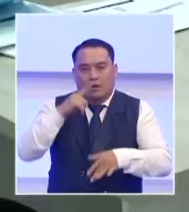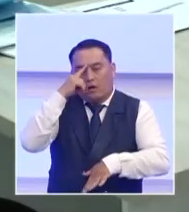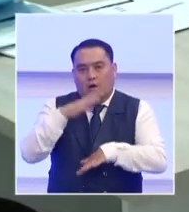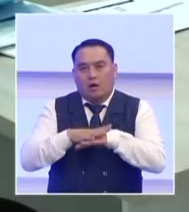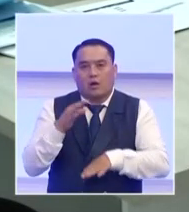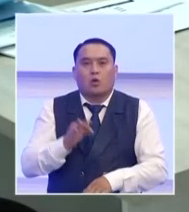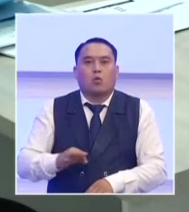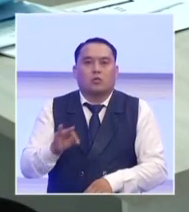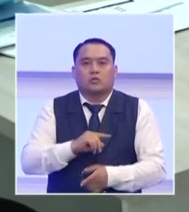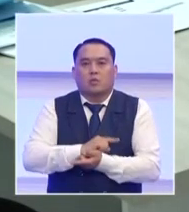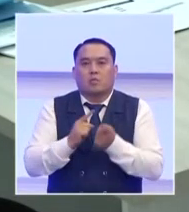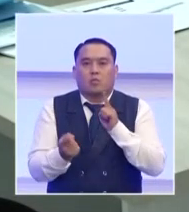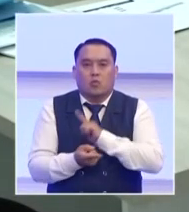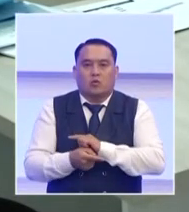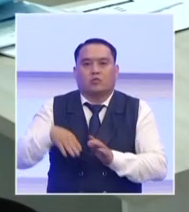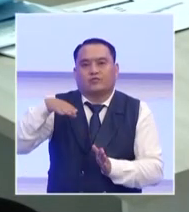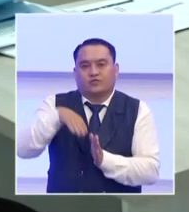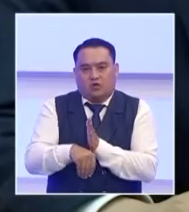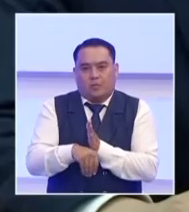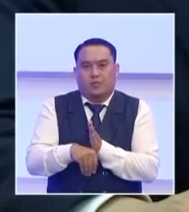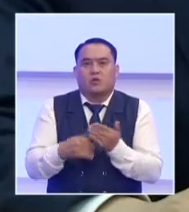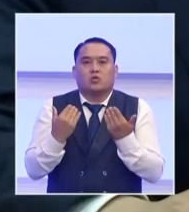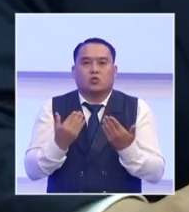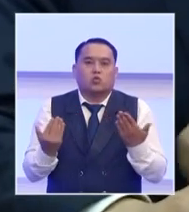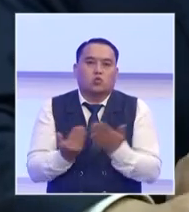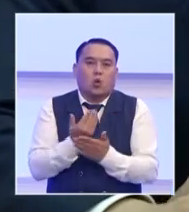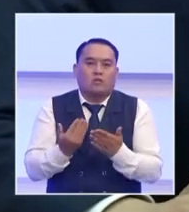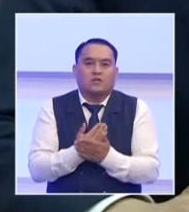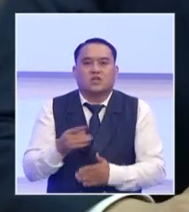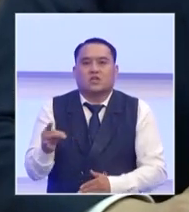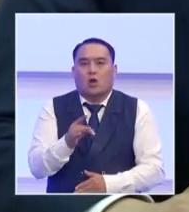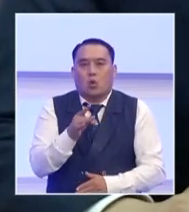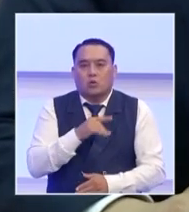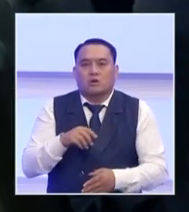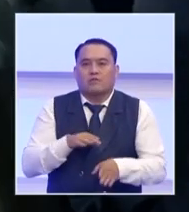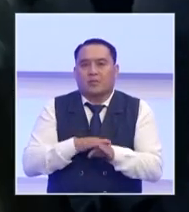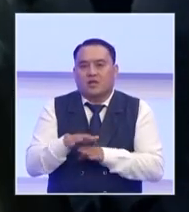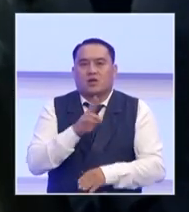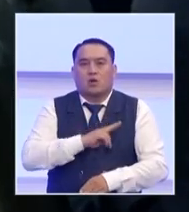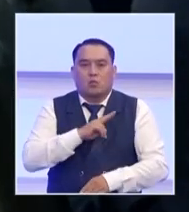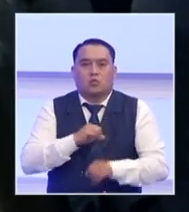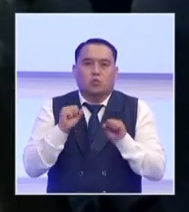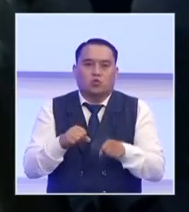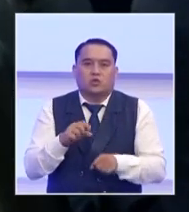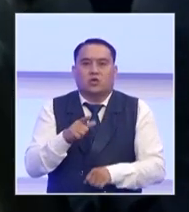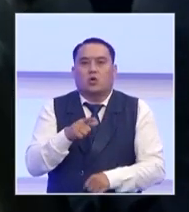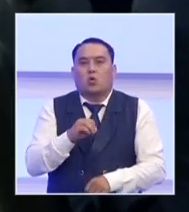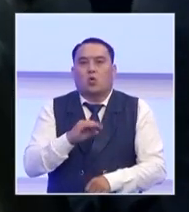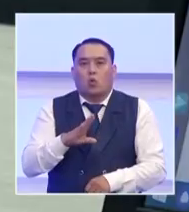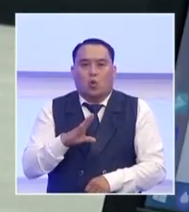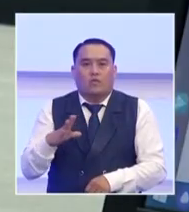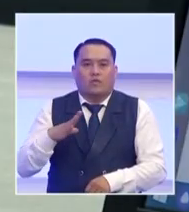области тоже перешел в данную систему теперь новости о регионе и о проводимой работе можно узнать перейдя на сайт